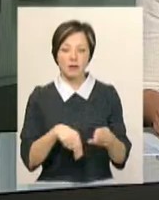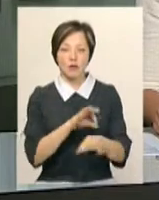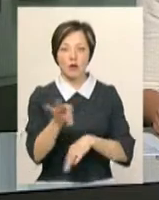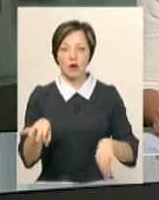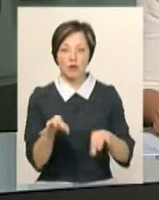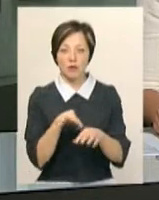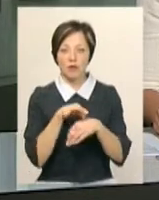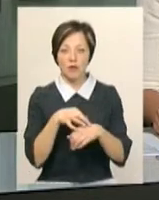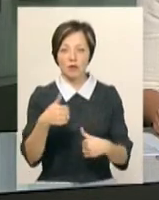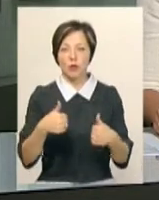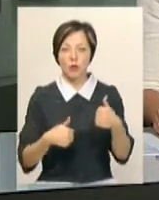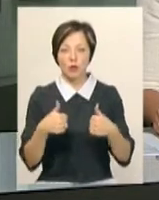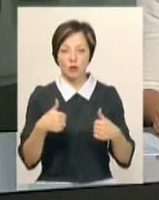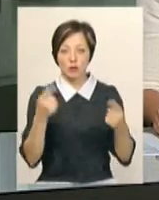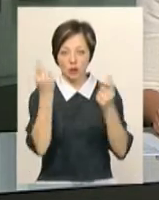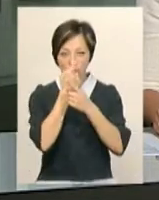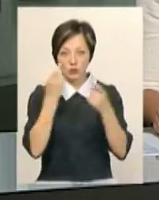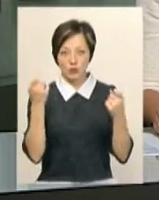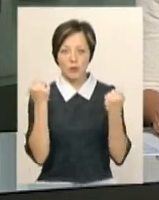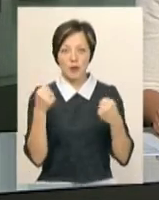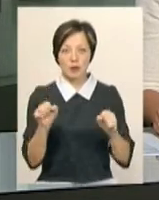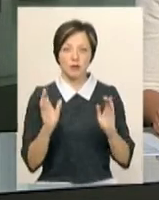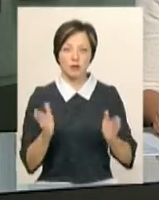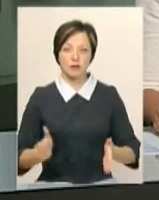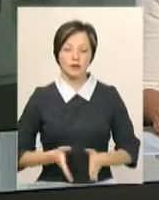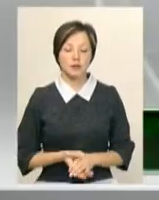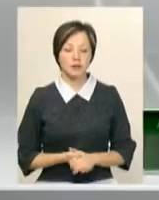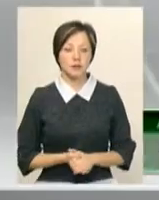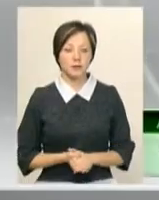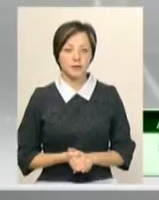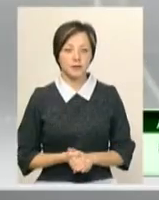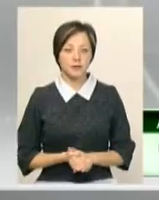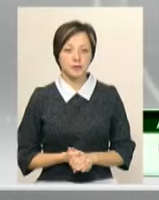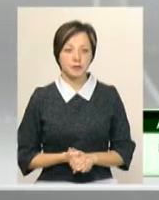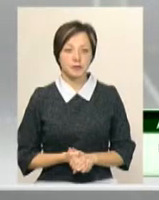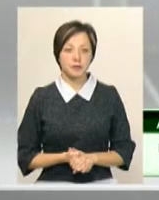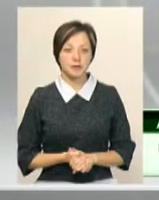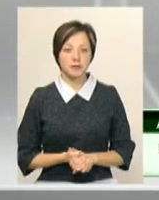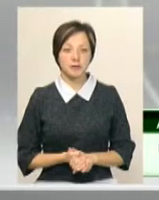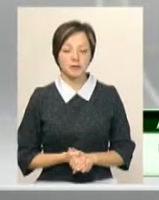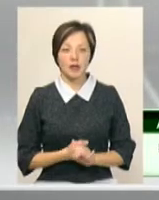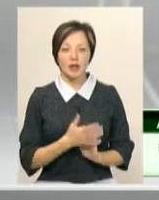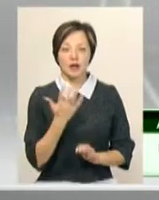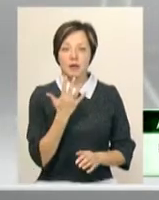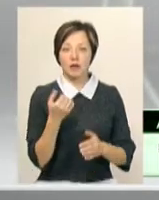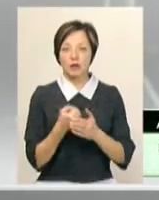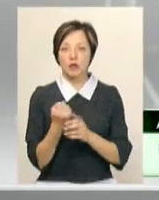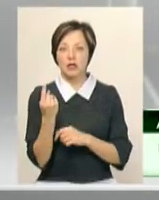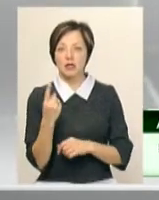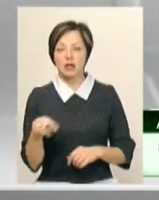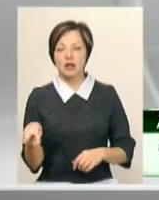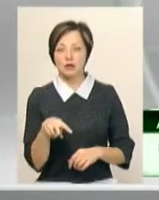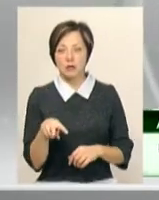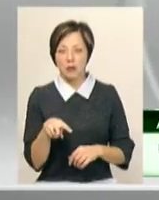буде проведено конкурс та оголошено переможців. З 5 по 11 листопада 2018 року в